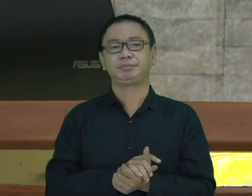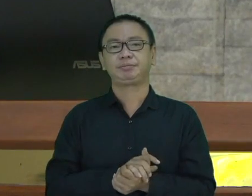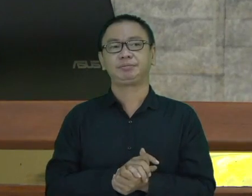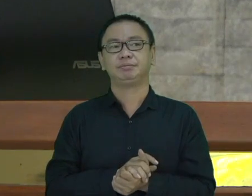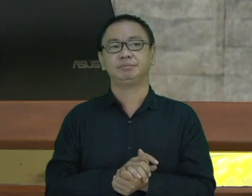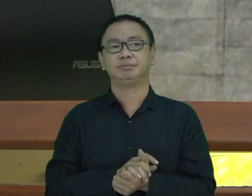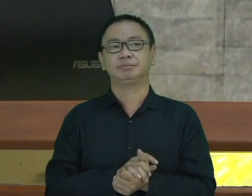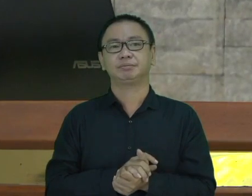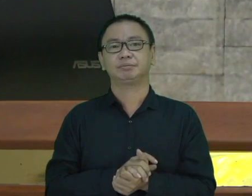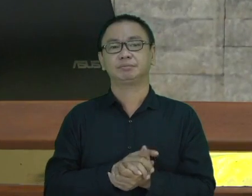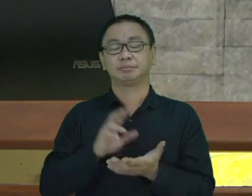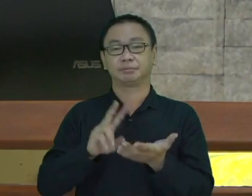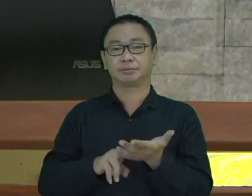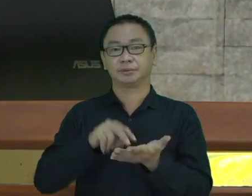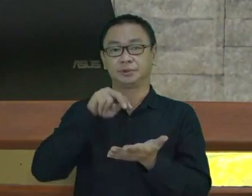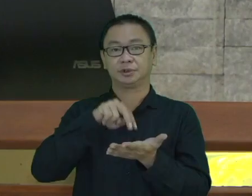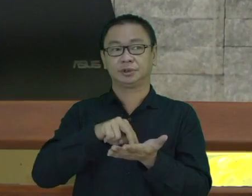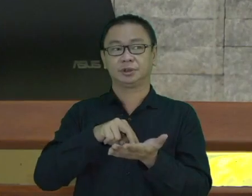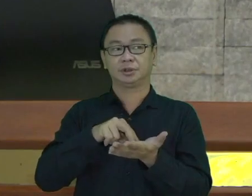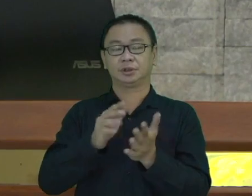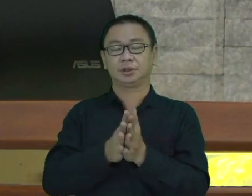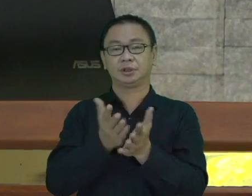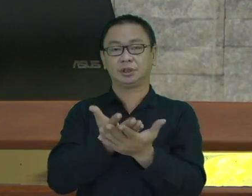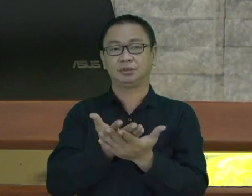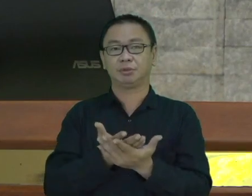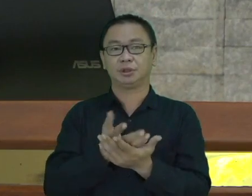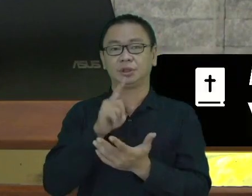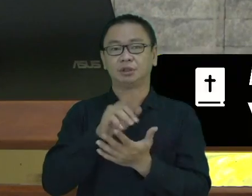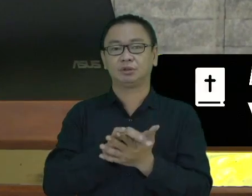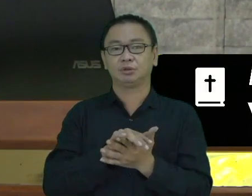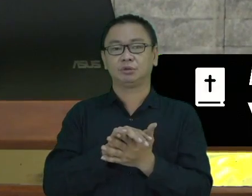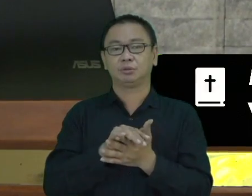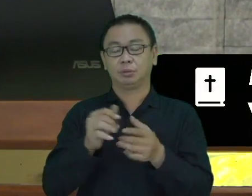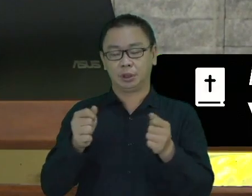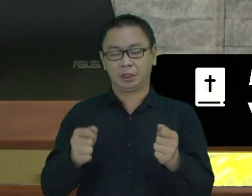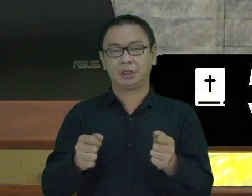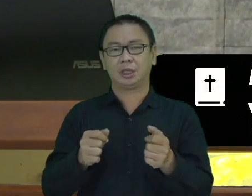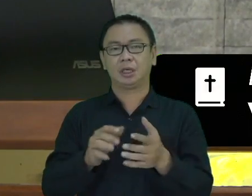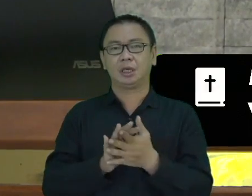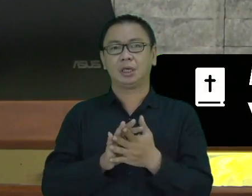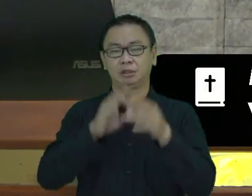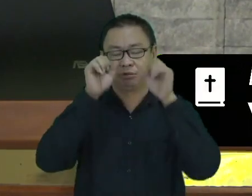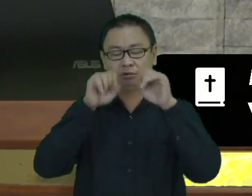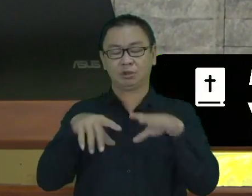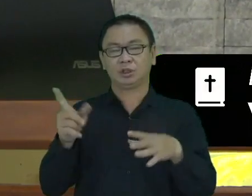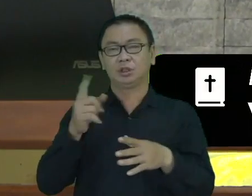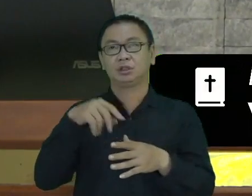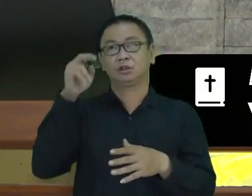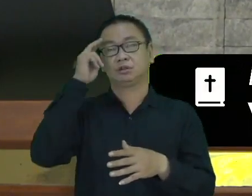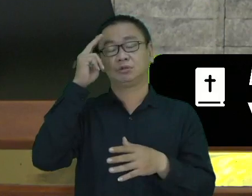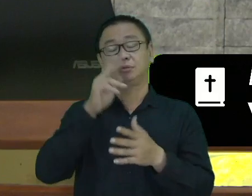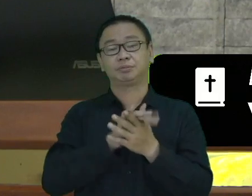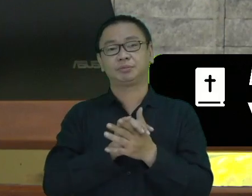undang saudara bangkit berdiri dan kita akan menerima satu berita anugerah yang daripada Tuhan